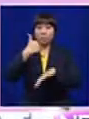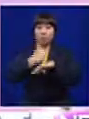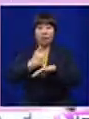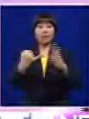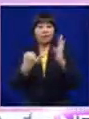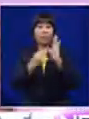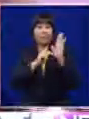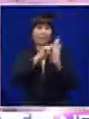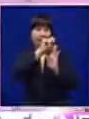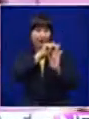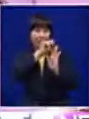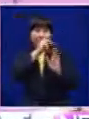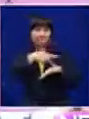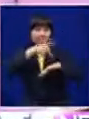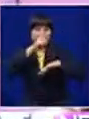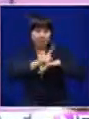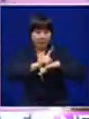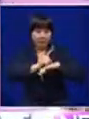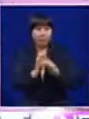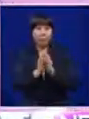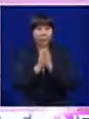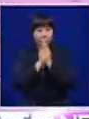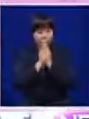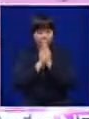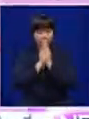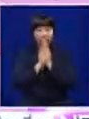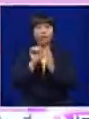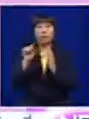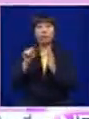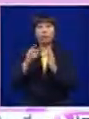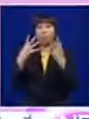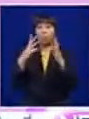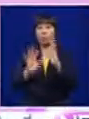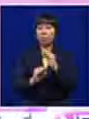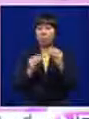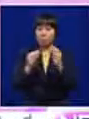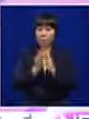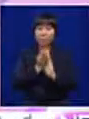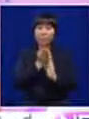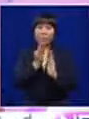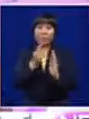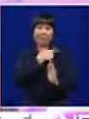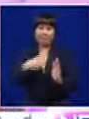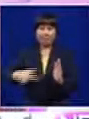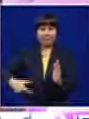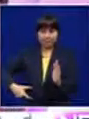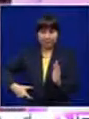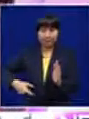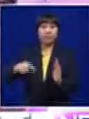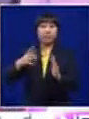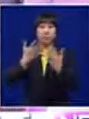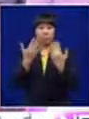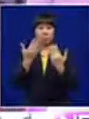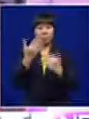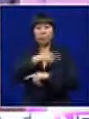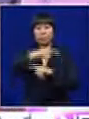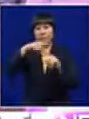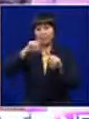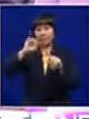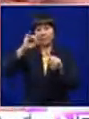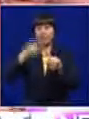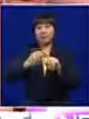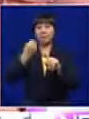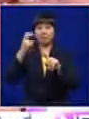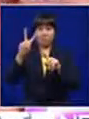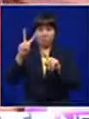ากเป็นประธานพิธีบวงสรวงดวงพระวิญญาณสมเด็จพระเจ้าตากสินมหาราชเนื่องในวันสมเด็จพระเจ้าตากสินมหาราชวันที่28ธันวาค